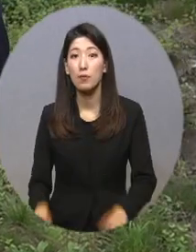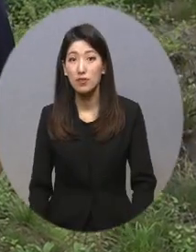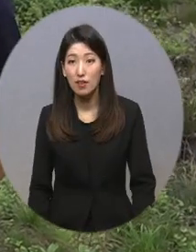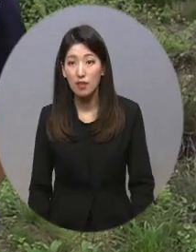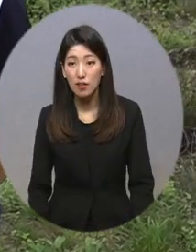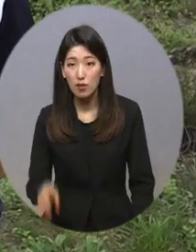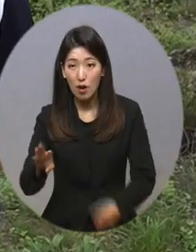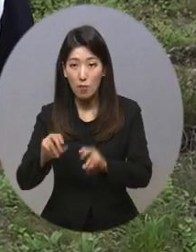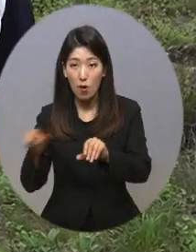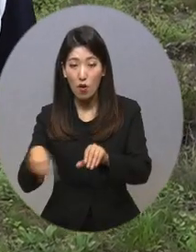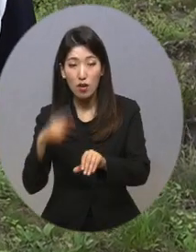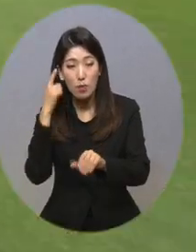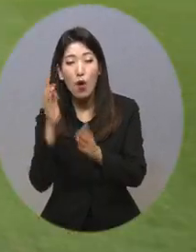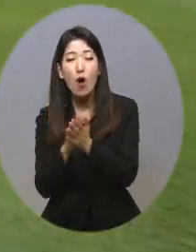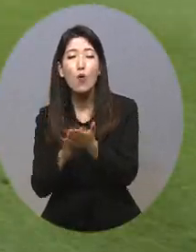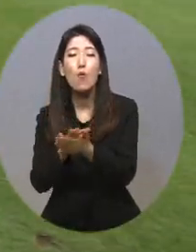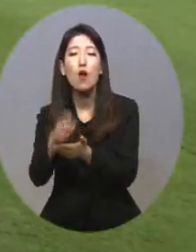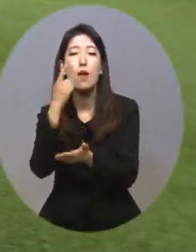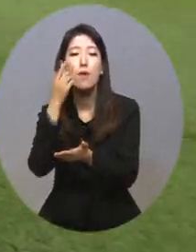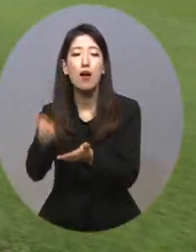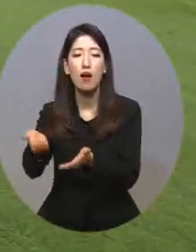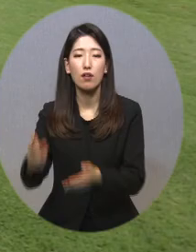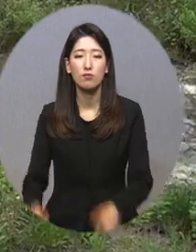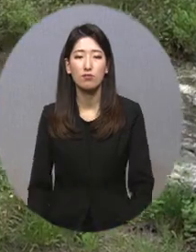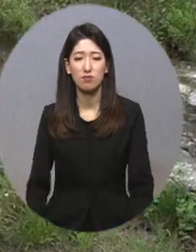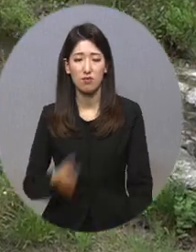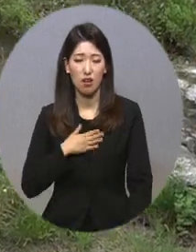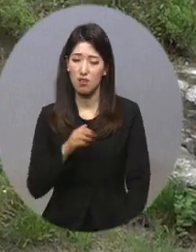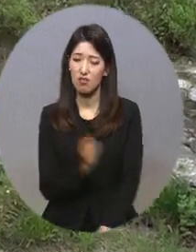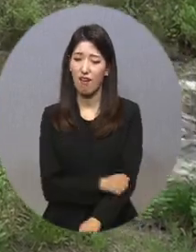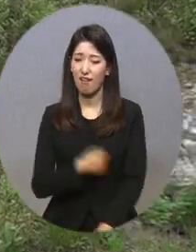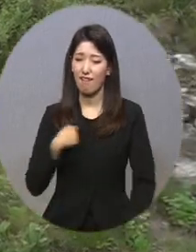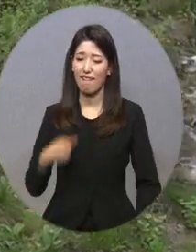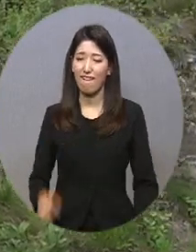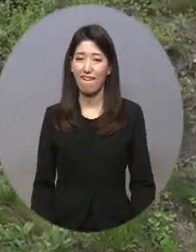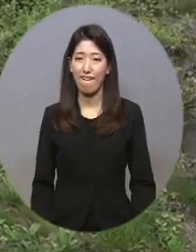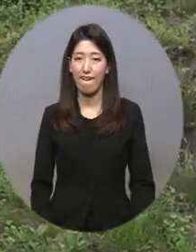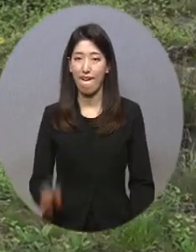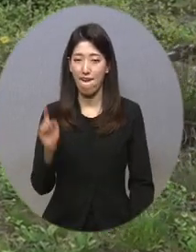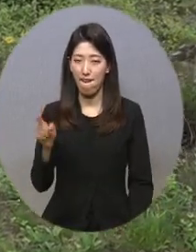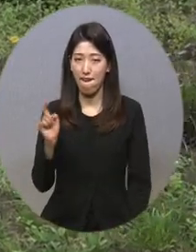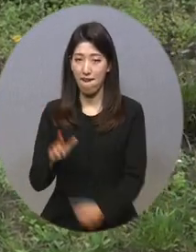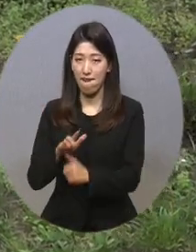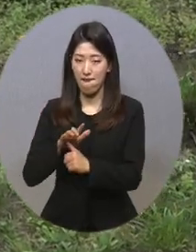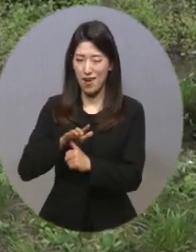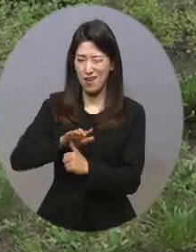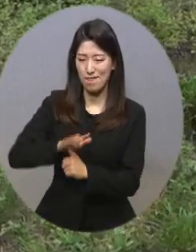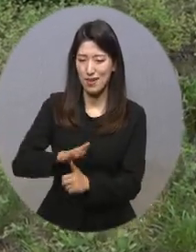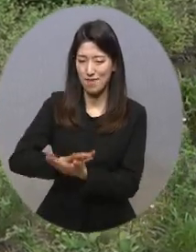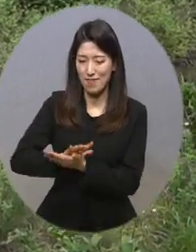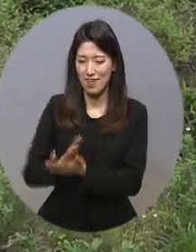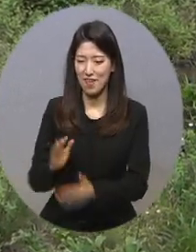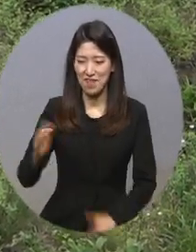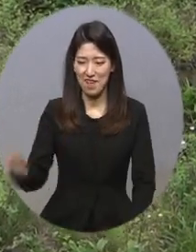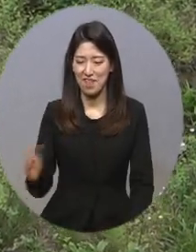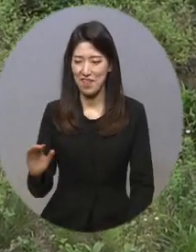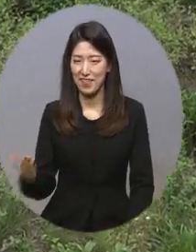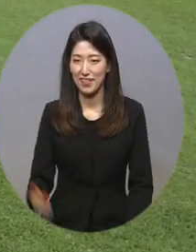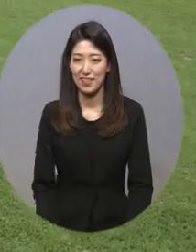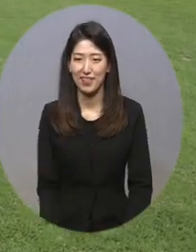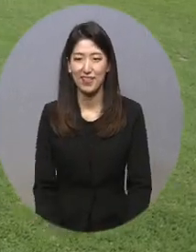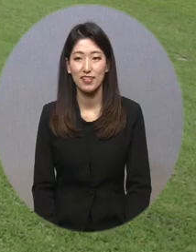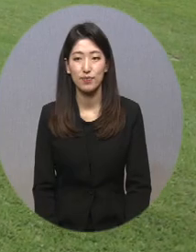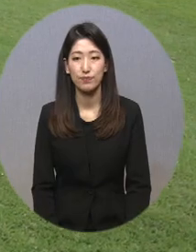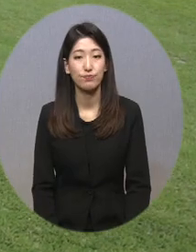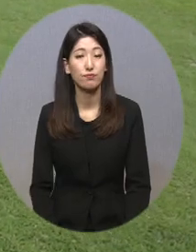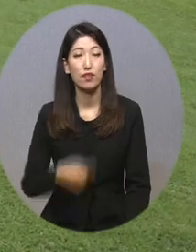너도 뽕커에서 한번 놀아야지. 아, 나 뽕커샷 겁나 잘해. 아, 연아 한번 밟아줘야 되는데. 이렇게. 내가